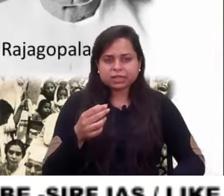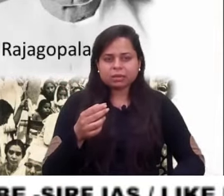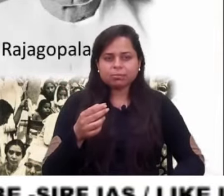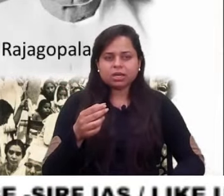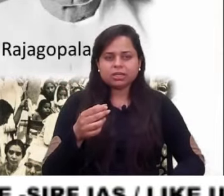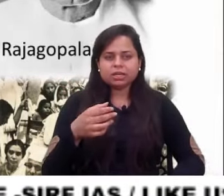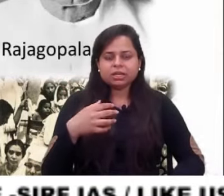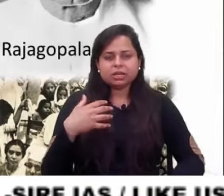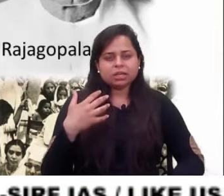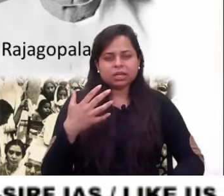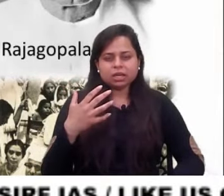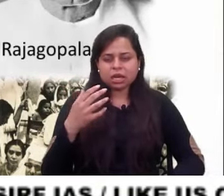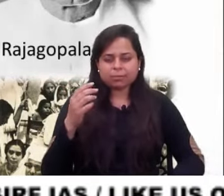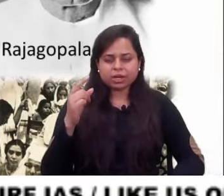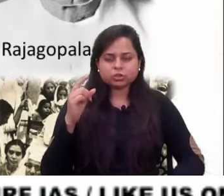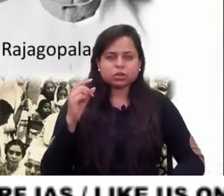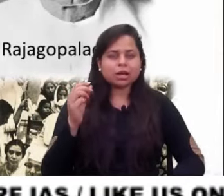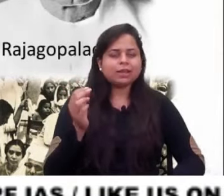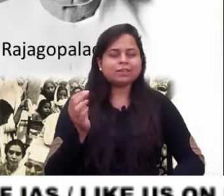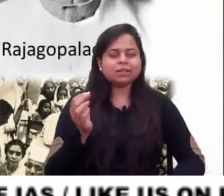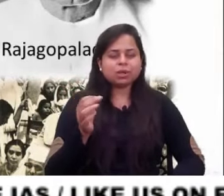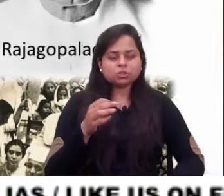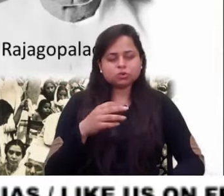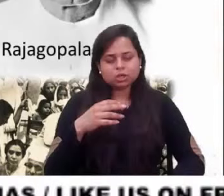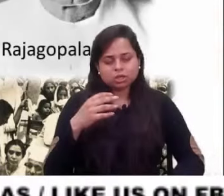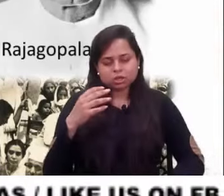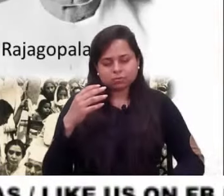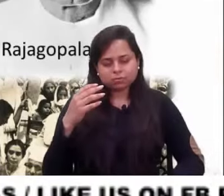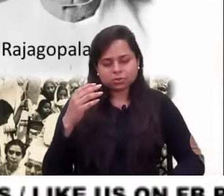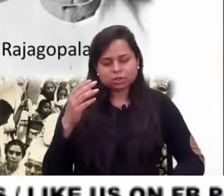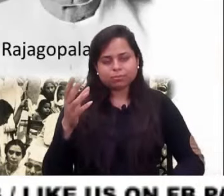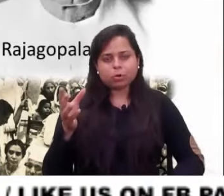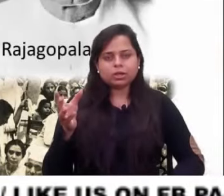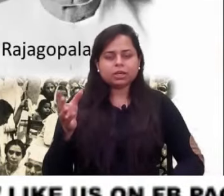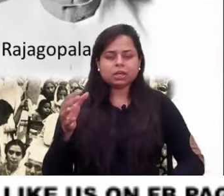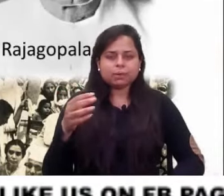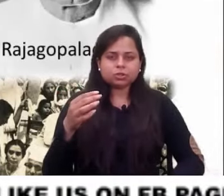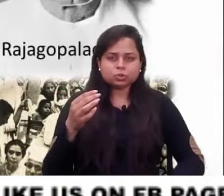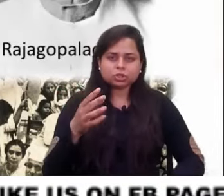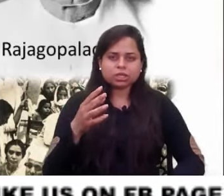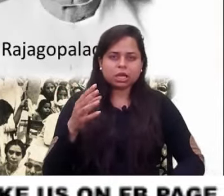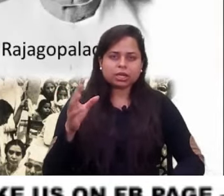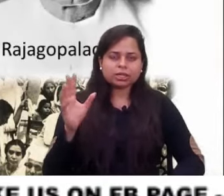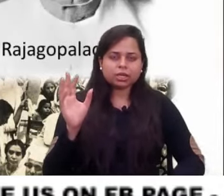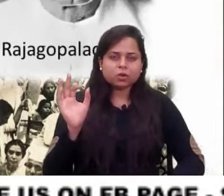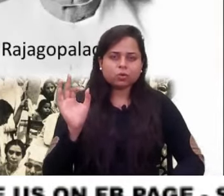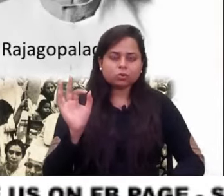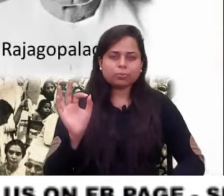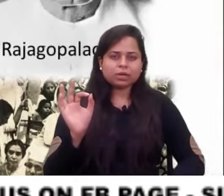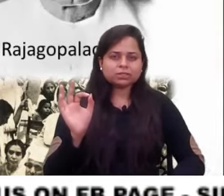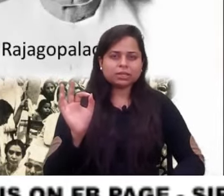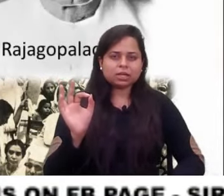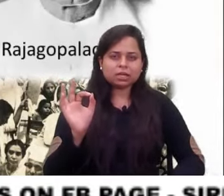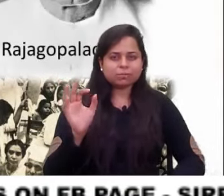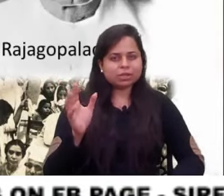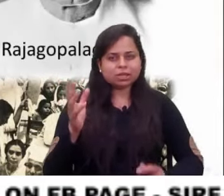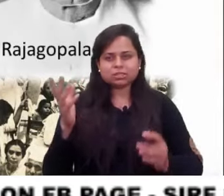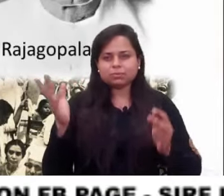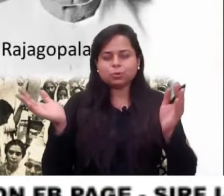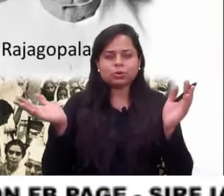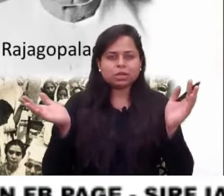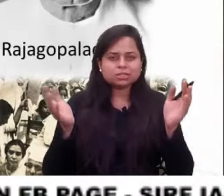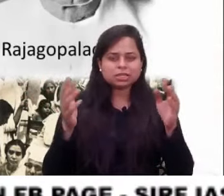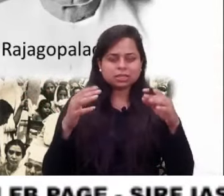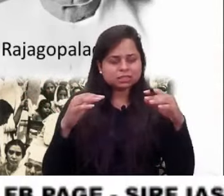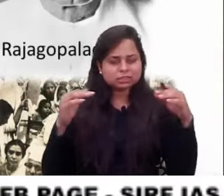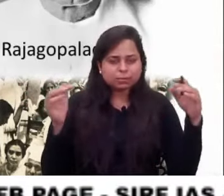फिर से एक बार यह डर लगा हमारे जो धागे थे हमारे जो कि अ पॉलिटिकल आवाज सोशल धागे थे उनको फिर से था कि भैया